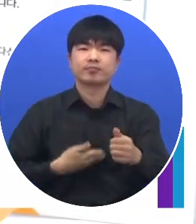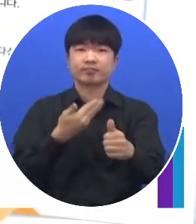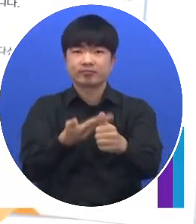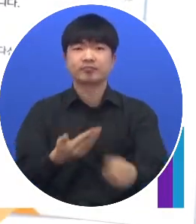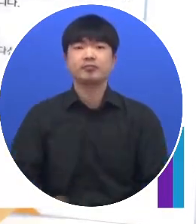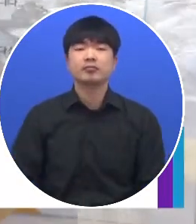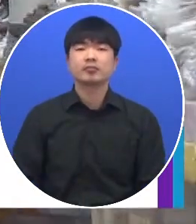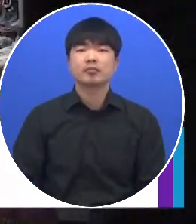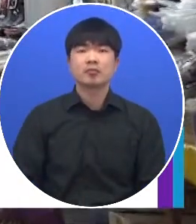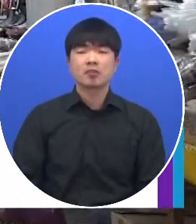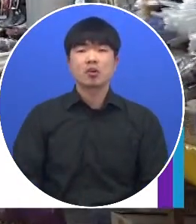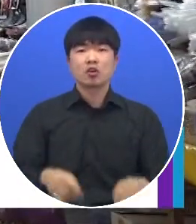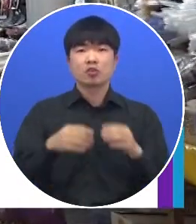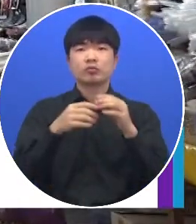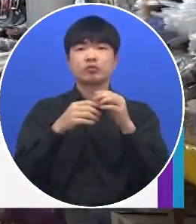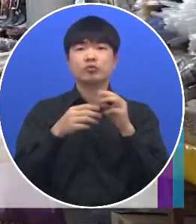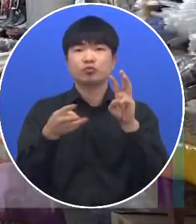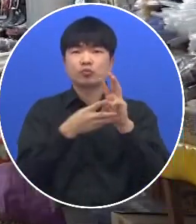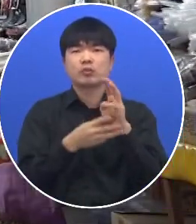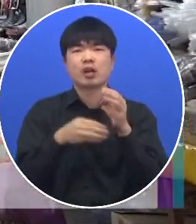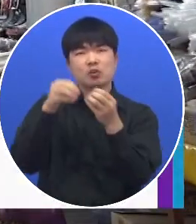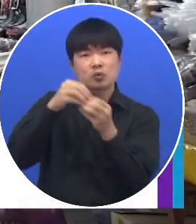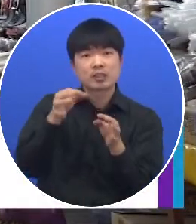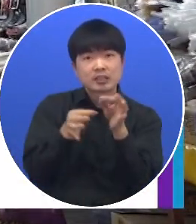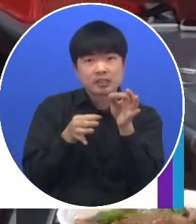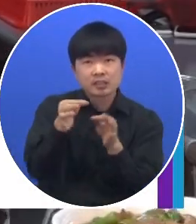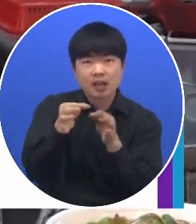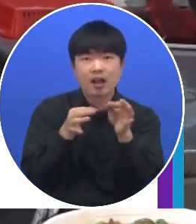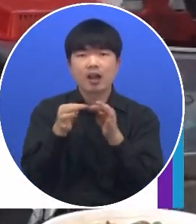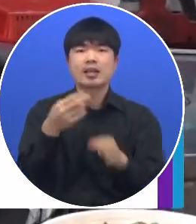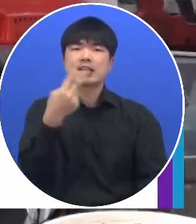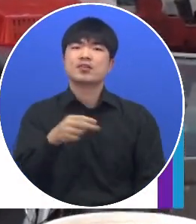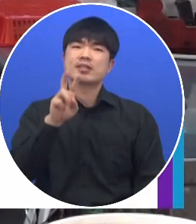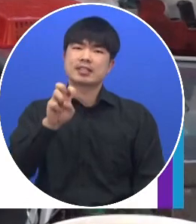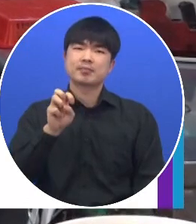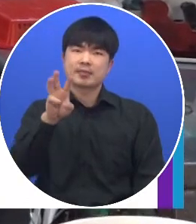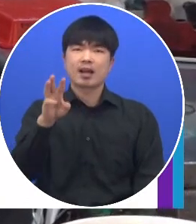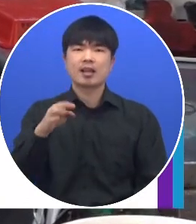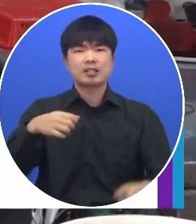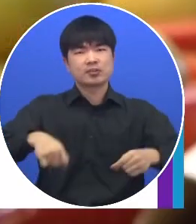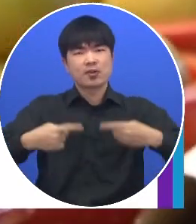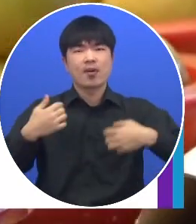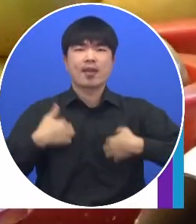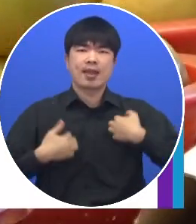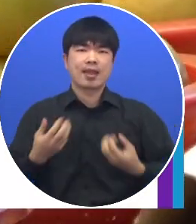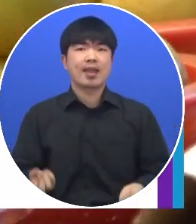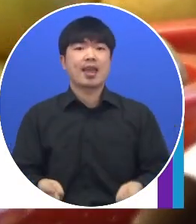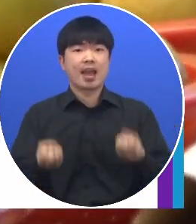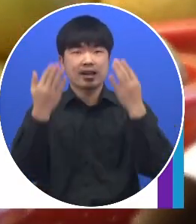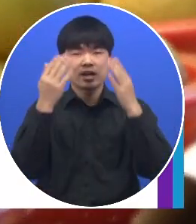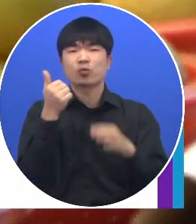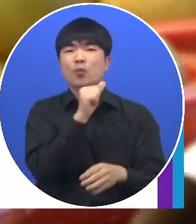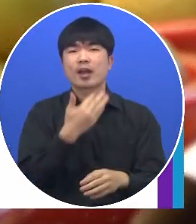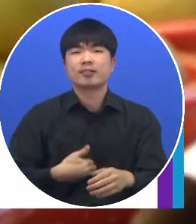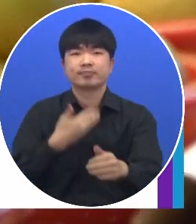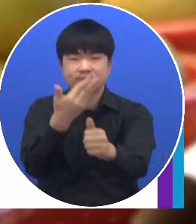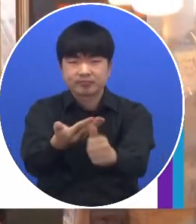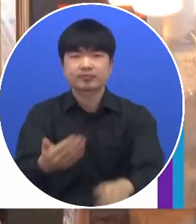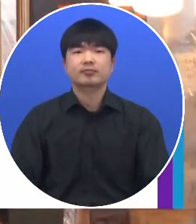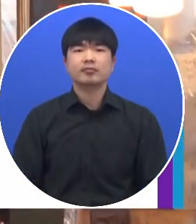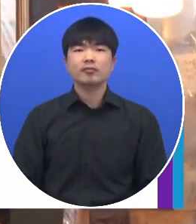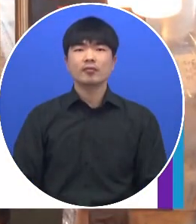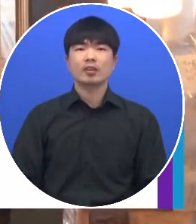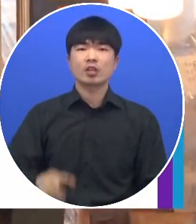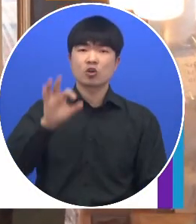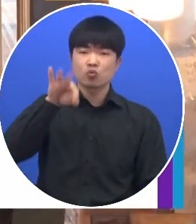꾸며졌습니다 먼저 중랑구 전통시장이 준비한 특별한 설마지행사 2023년 전통시장 설날